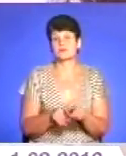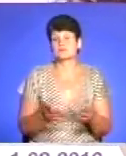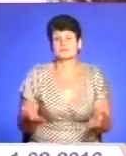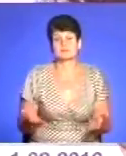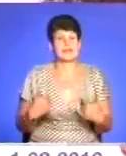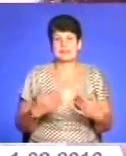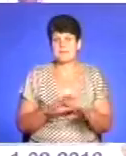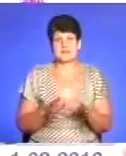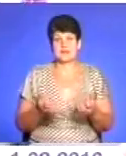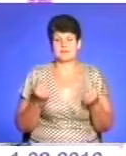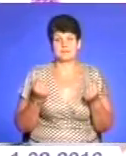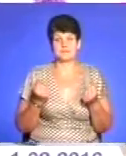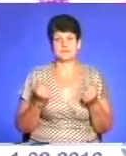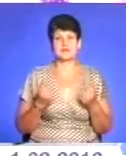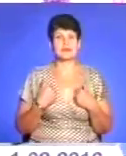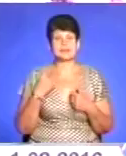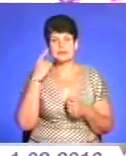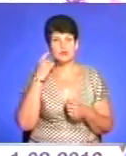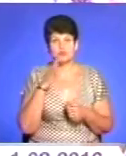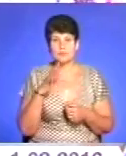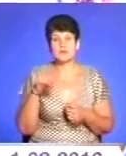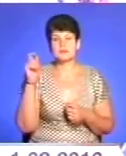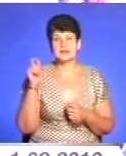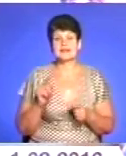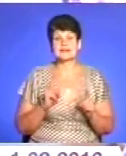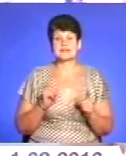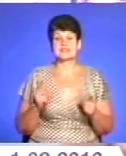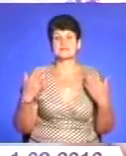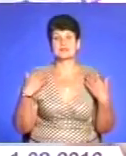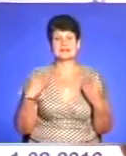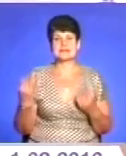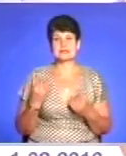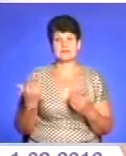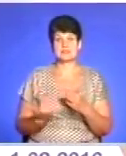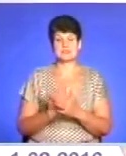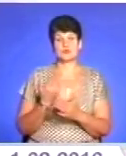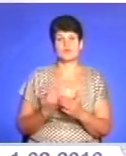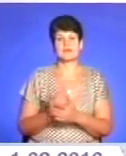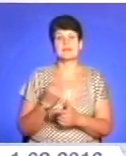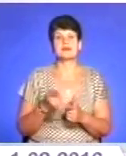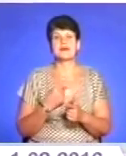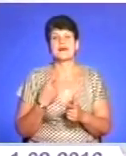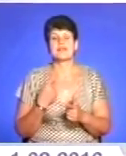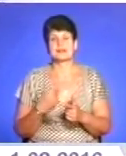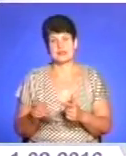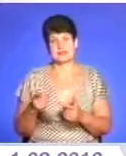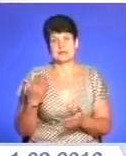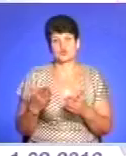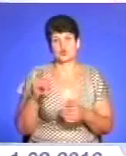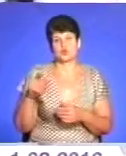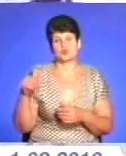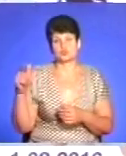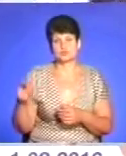Я не підтримую цю. Наразі не чула, бо ми приїхали тільки з віддиху, ще не цікавились новинами. Але якщо